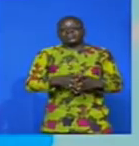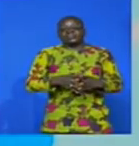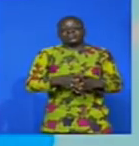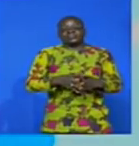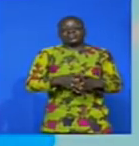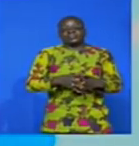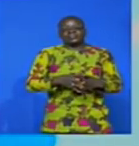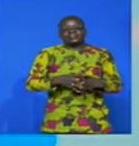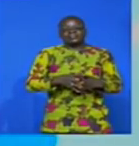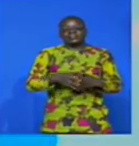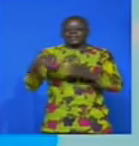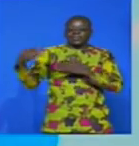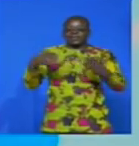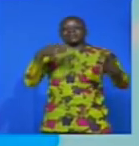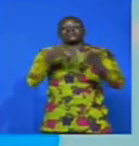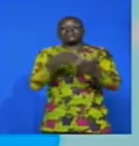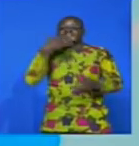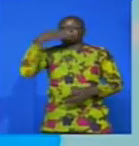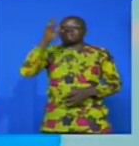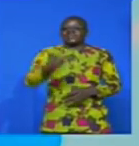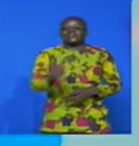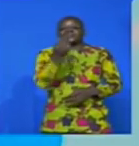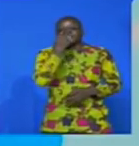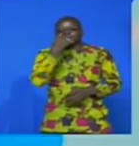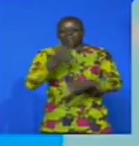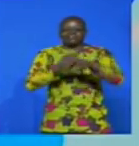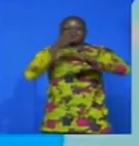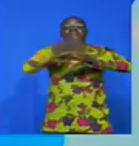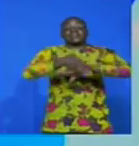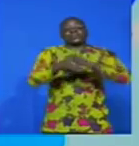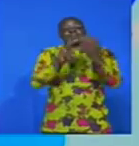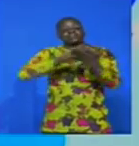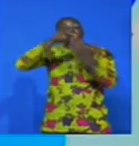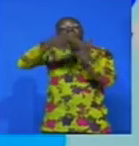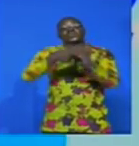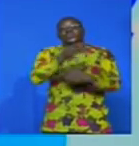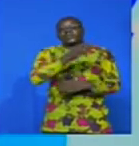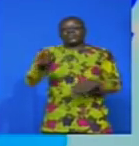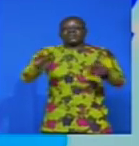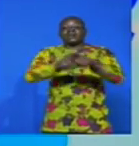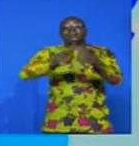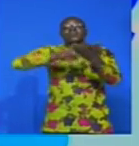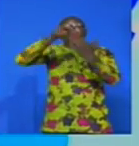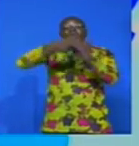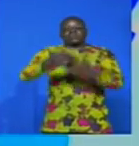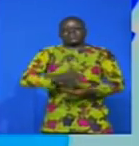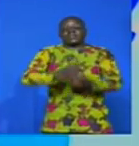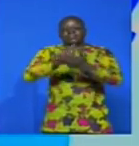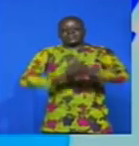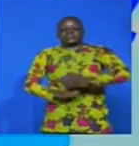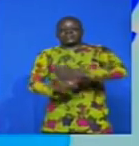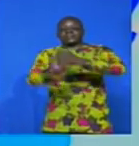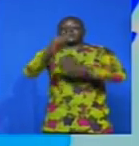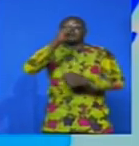La bataille contre la malnutrition chronique se mène à travers plusieurs projets au Burkina, comme le programme d'appui à la sécurité alimentaire